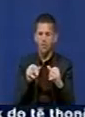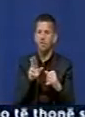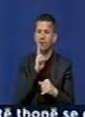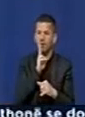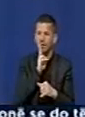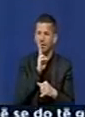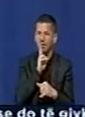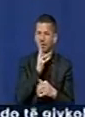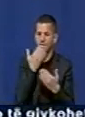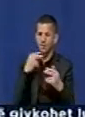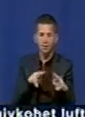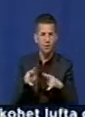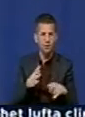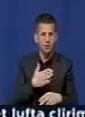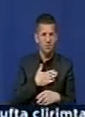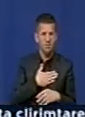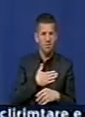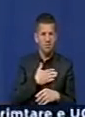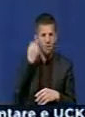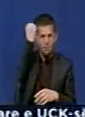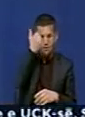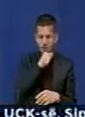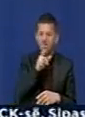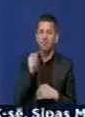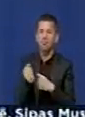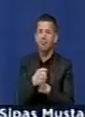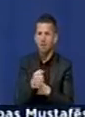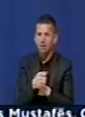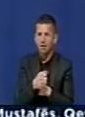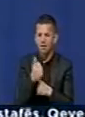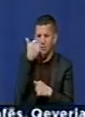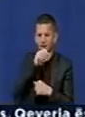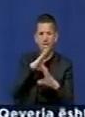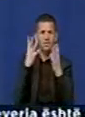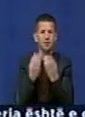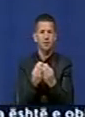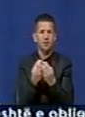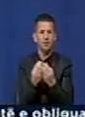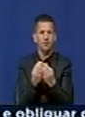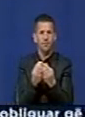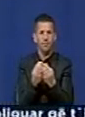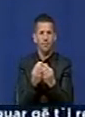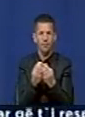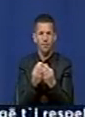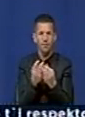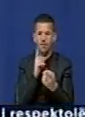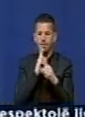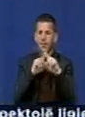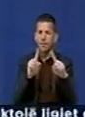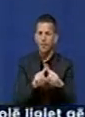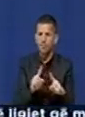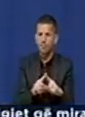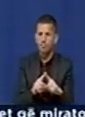e kredibilitetit të gjyqësorit tonë për shkak të neglizhencës që i kanë bërë në kryerje e veprave dhe rasteve